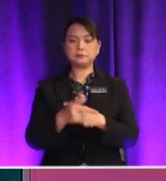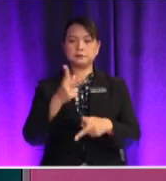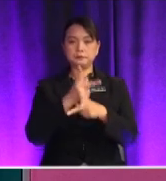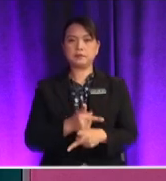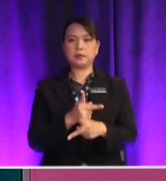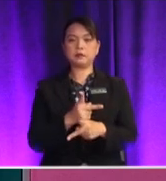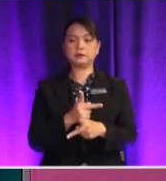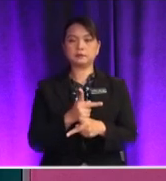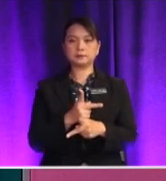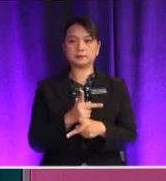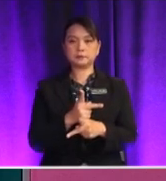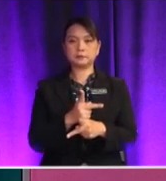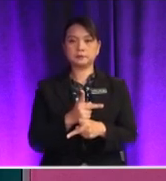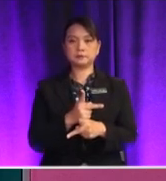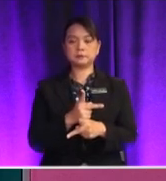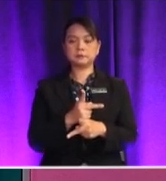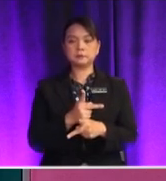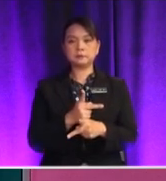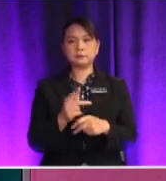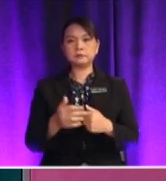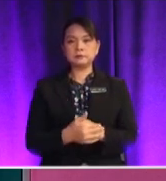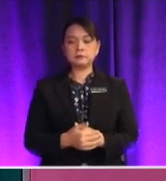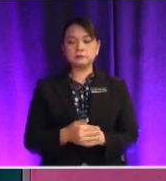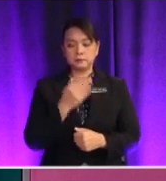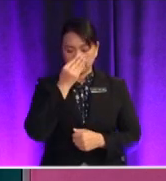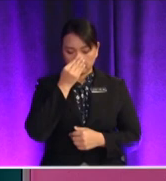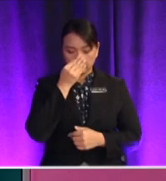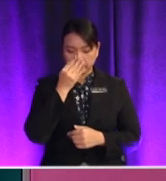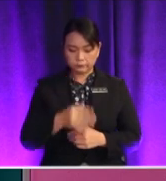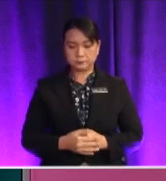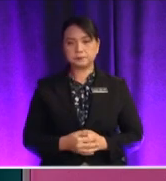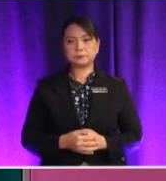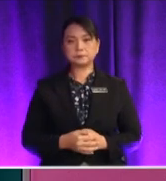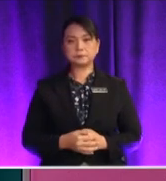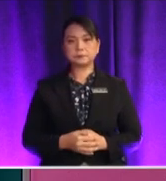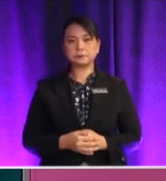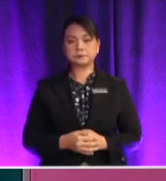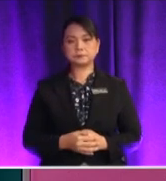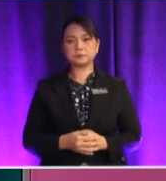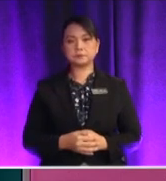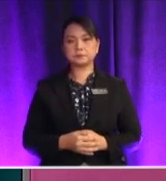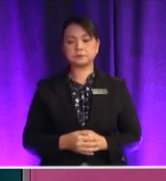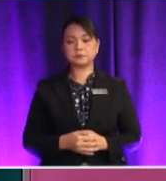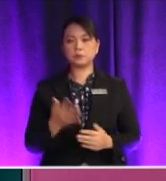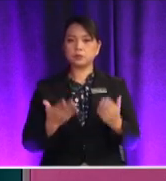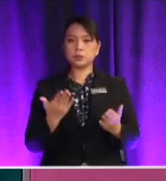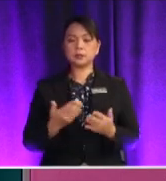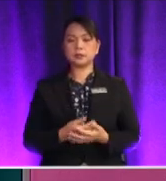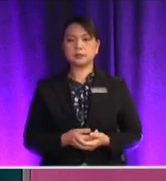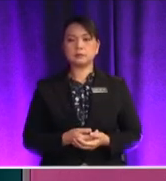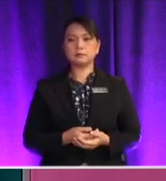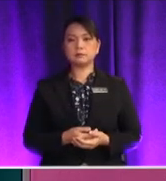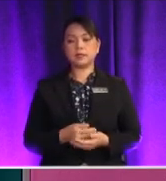tadi? Yang mana kita nak mengekalkan tarian singa, kemudian tarian Sumazau, tarian Bagra. Mungkin anak murid saya